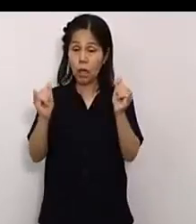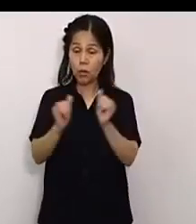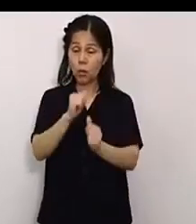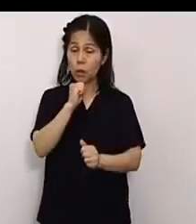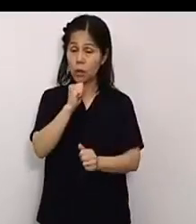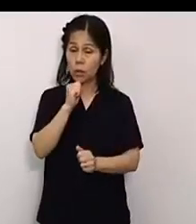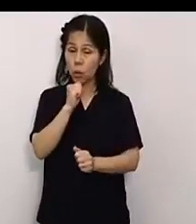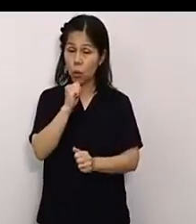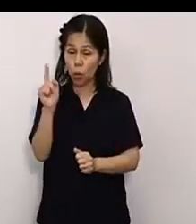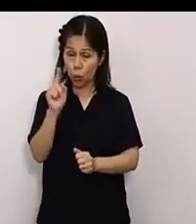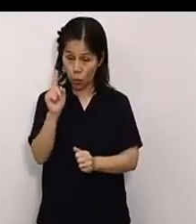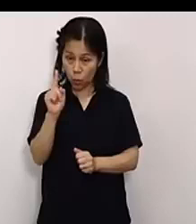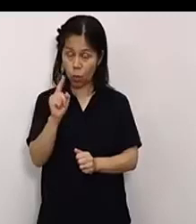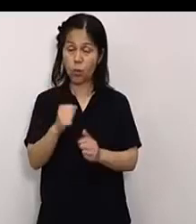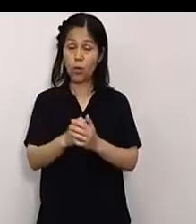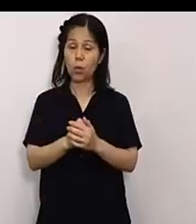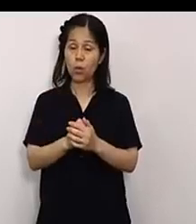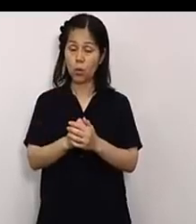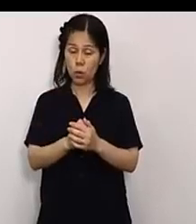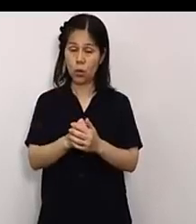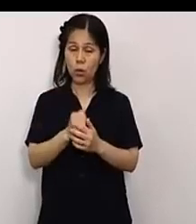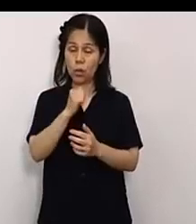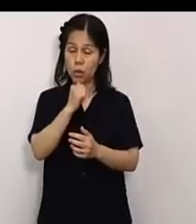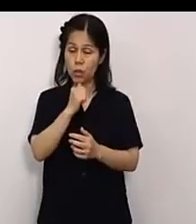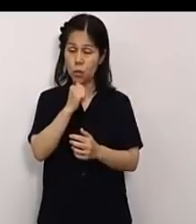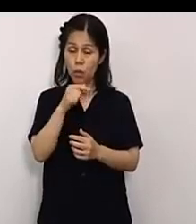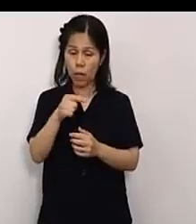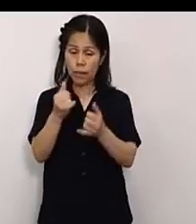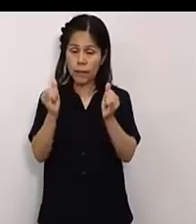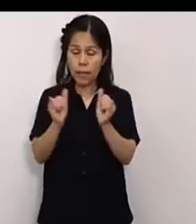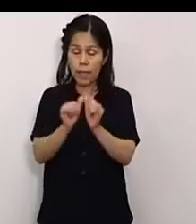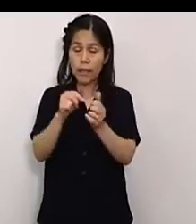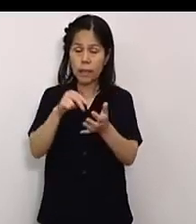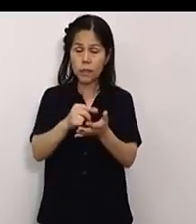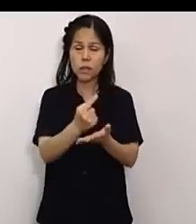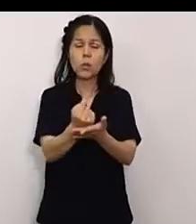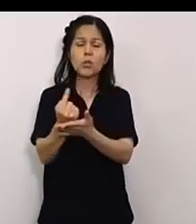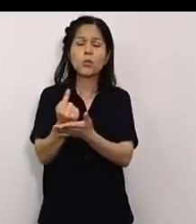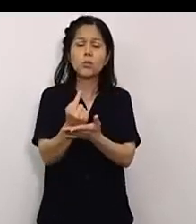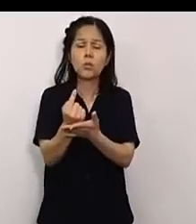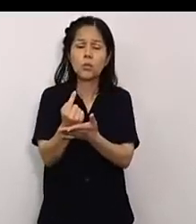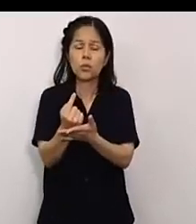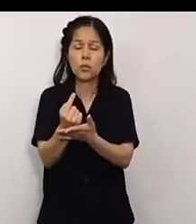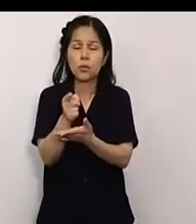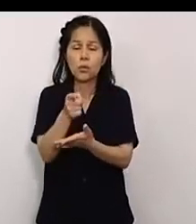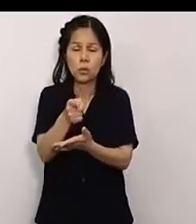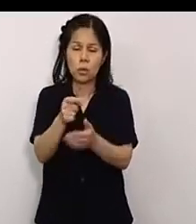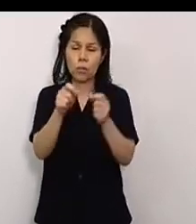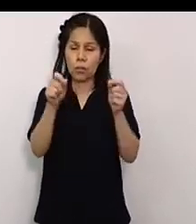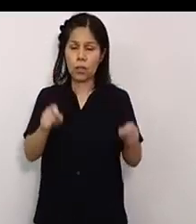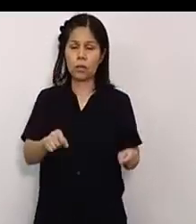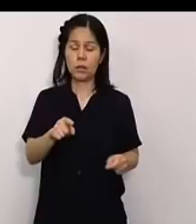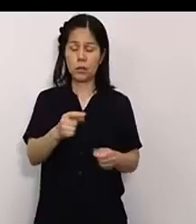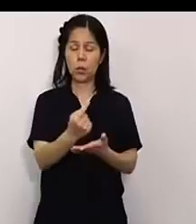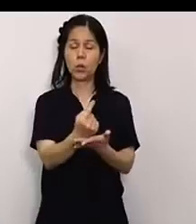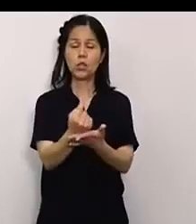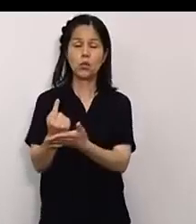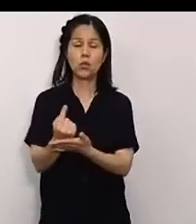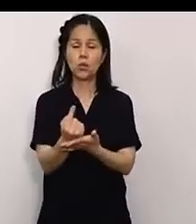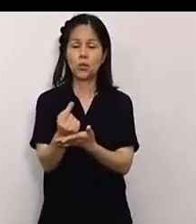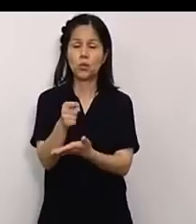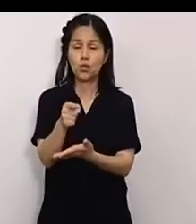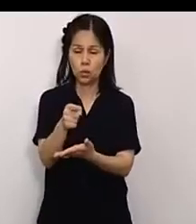貧困というのはその貧困当事者が社会的に孤立しているってことなんですね。その孤立しているの